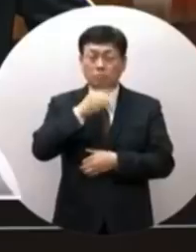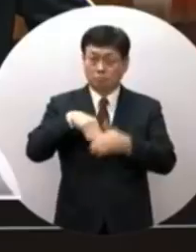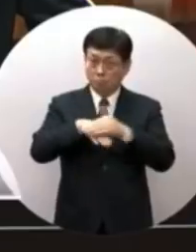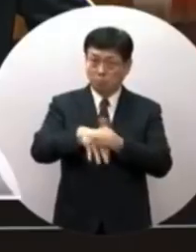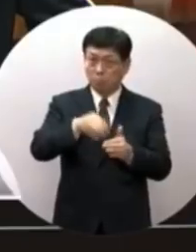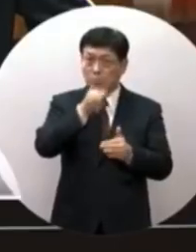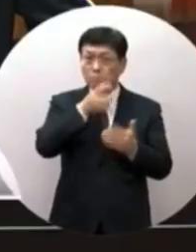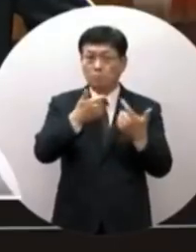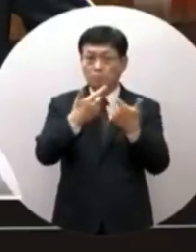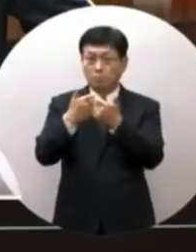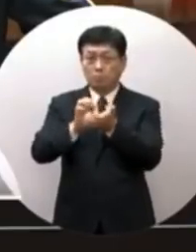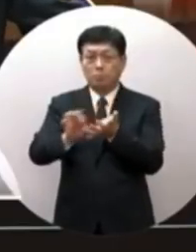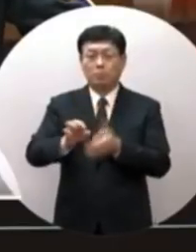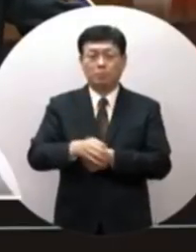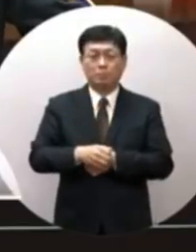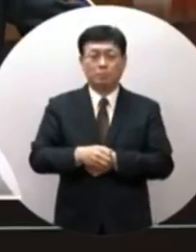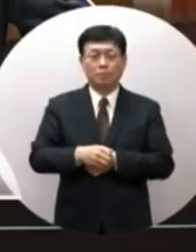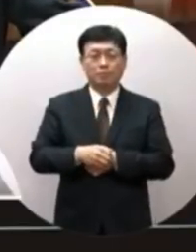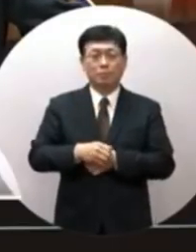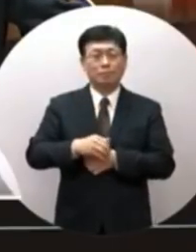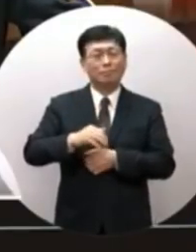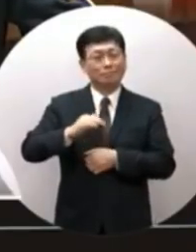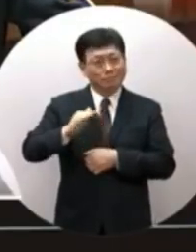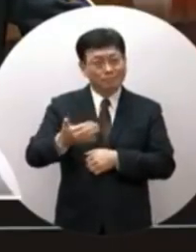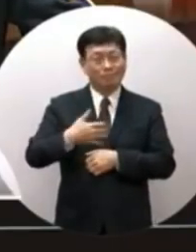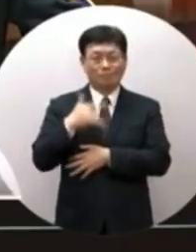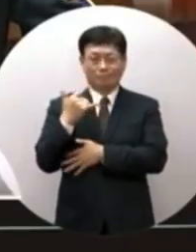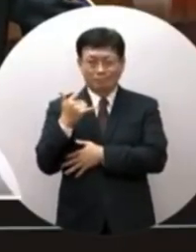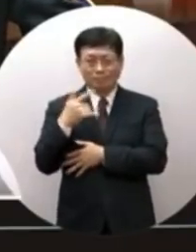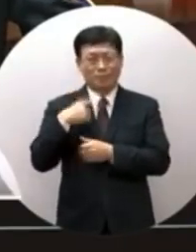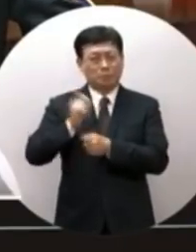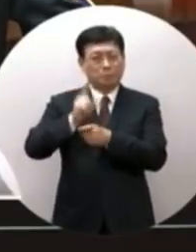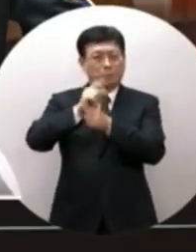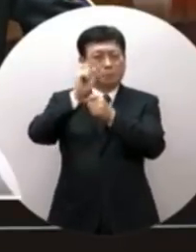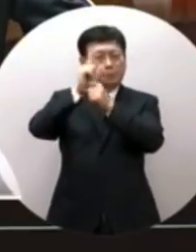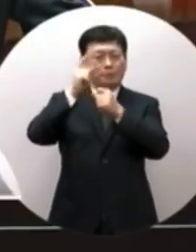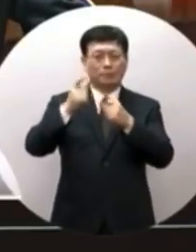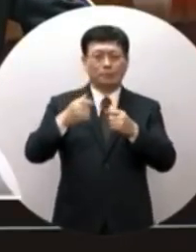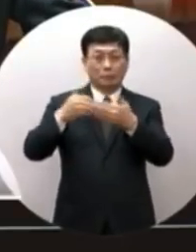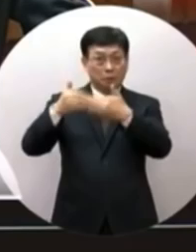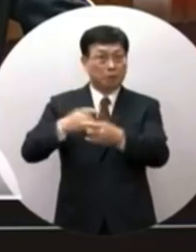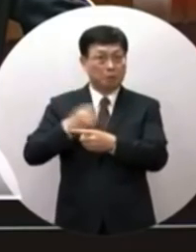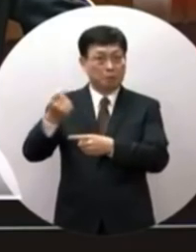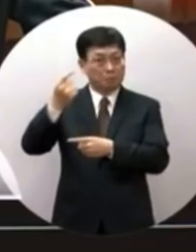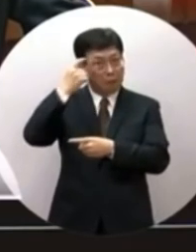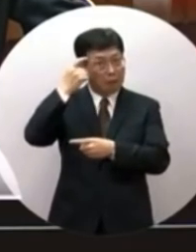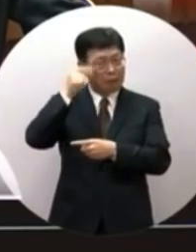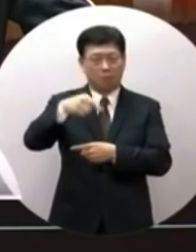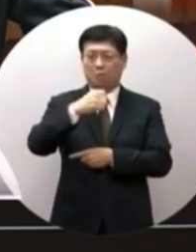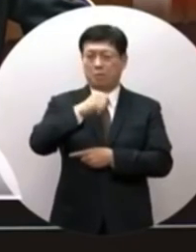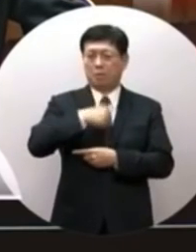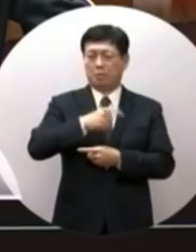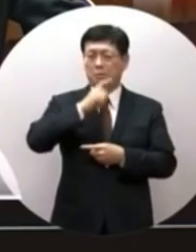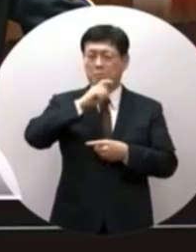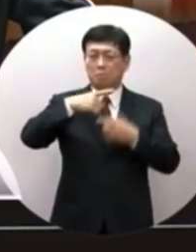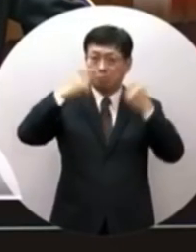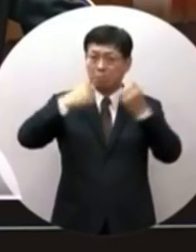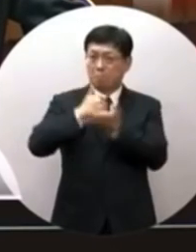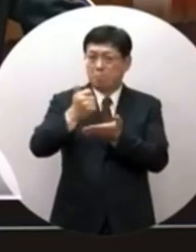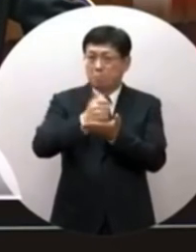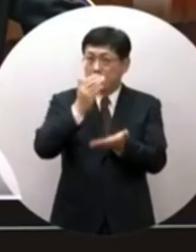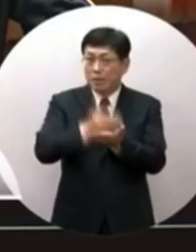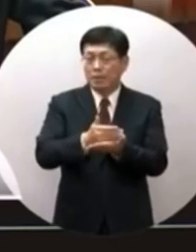口罩供应。但是经过川岛复位，大陆认为台湾禁止口罩出